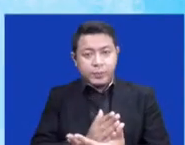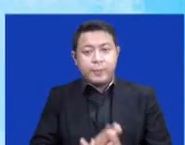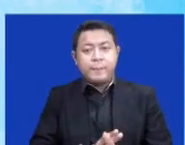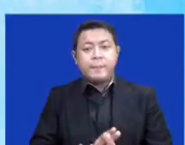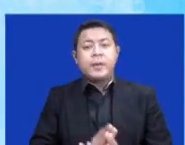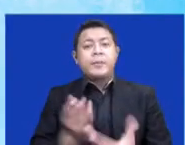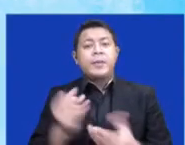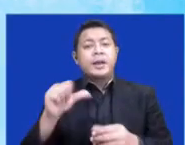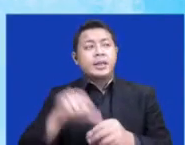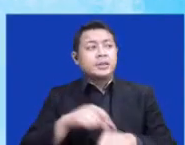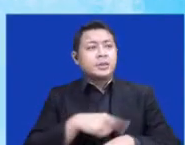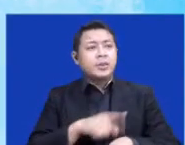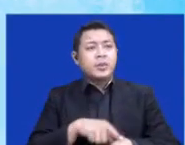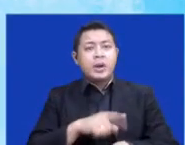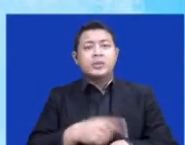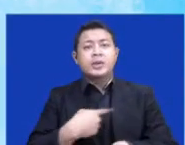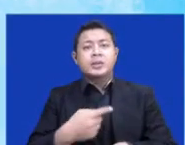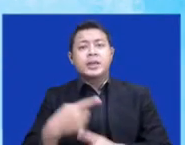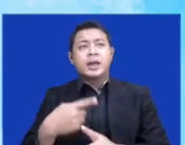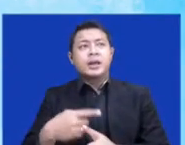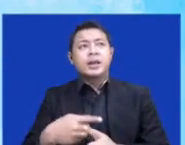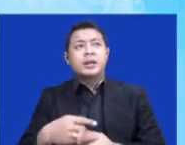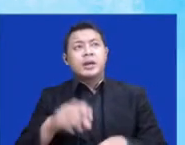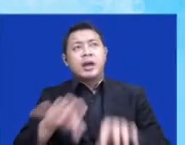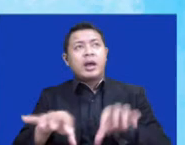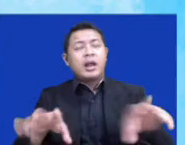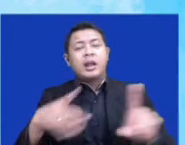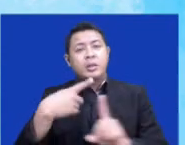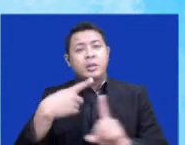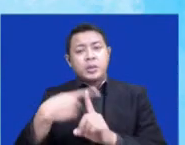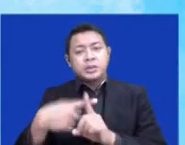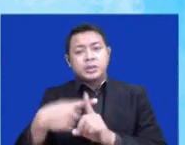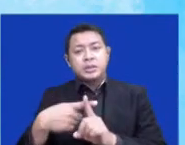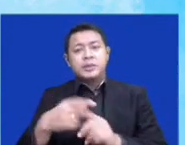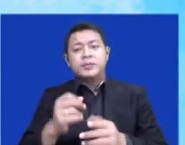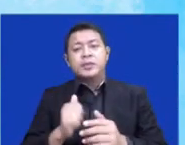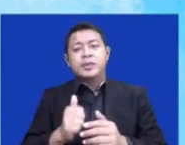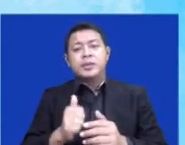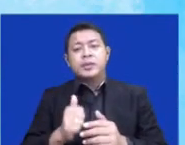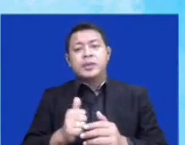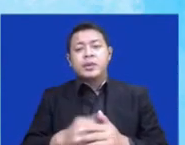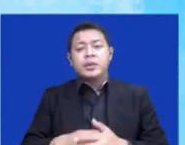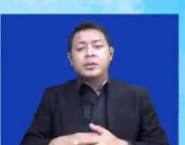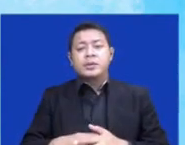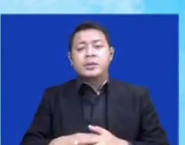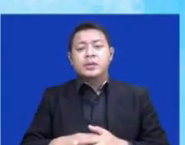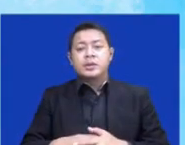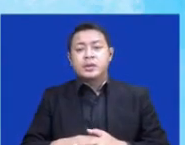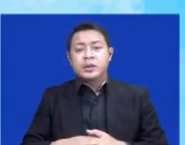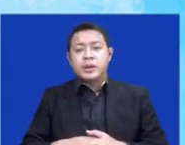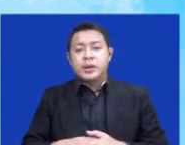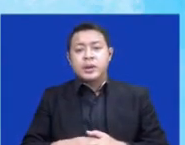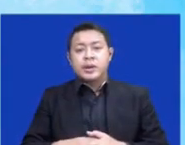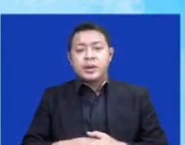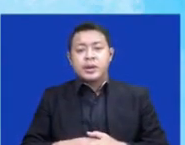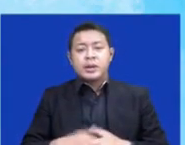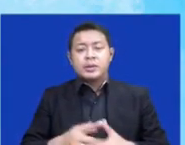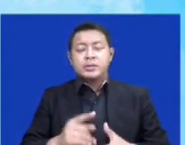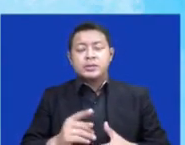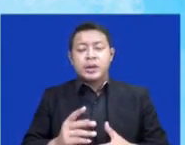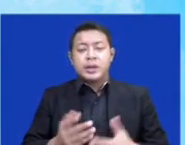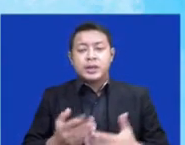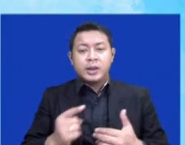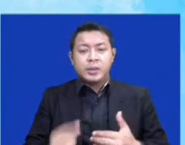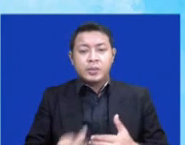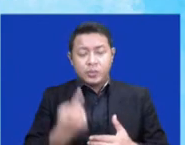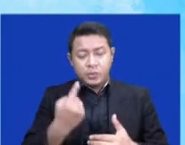dengan hal-hal yang lebih positif, hal-hal yang lebih variatif gitu loh. Mungkin bisa dengan berolahraga, Intinya sih lebih memulai healthy